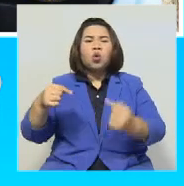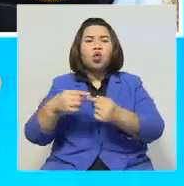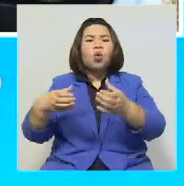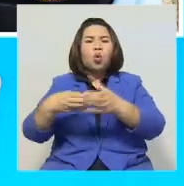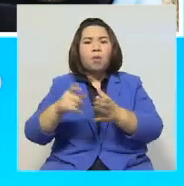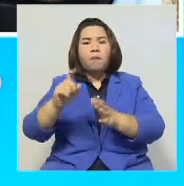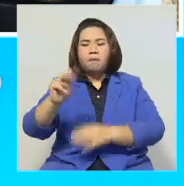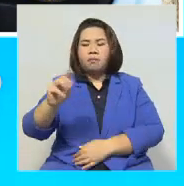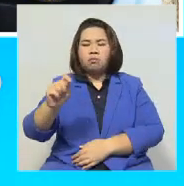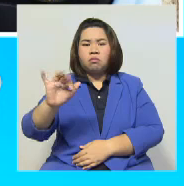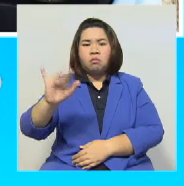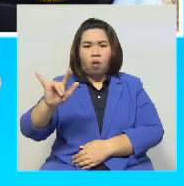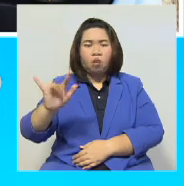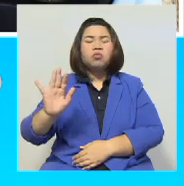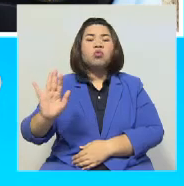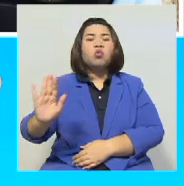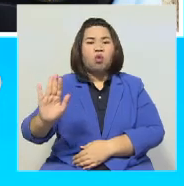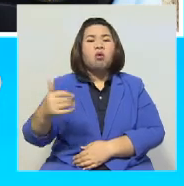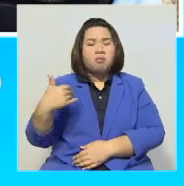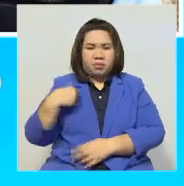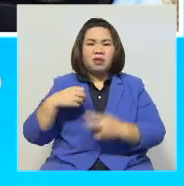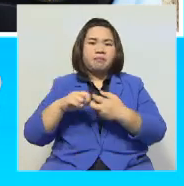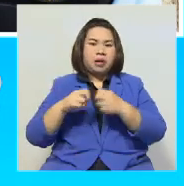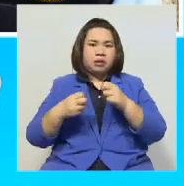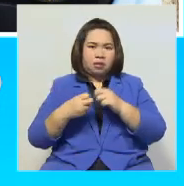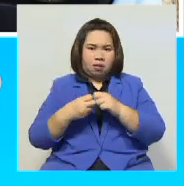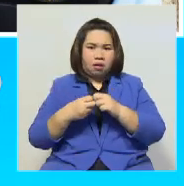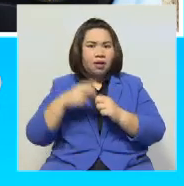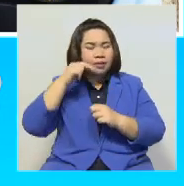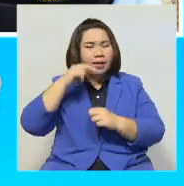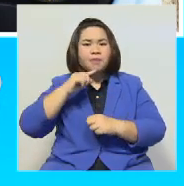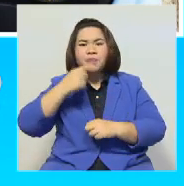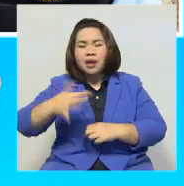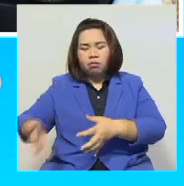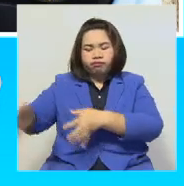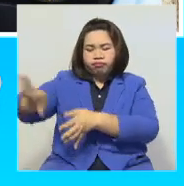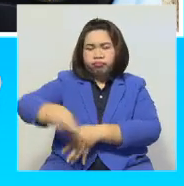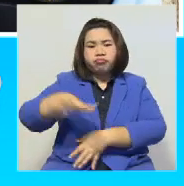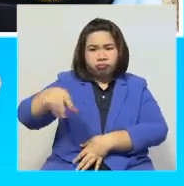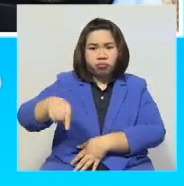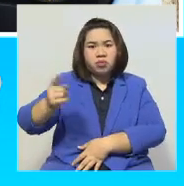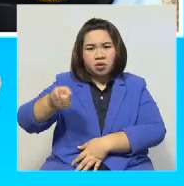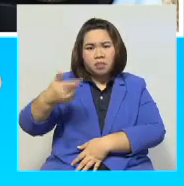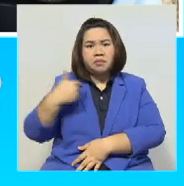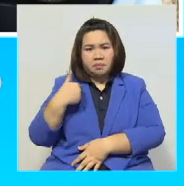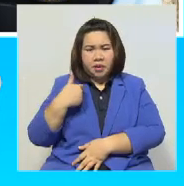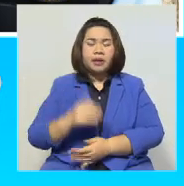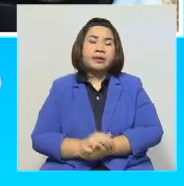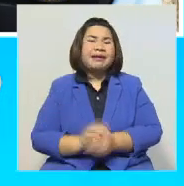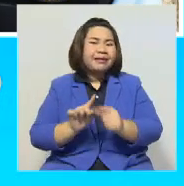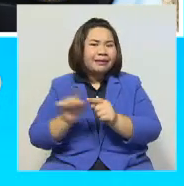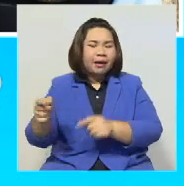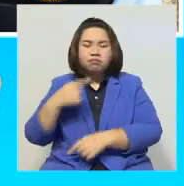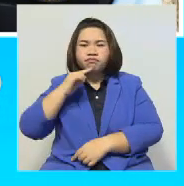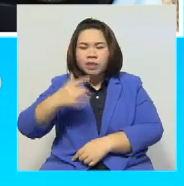ชนชาติมอญนะครับซึ่งปกติเขาได้รับผลกระทบจากน้ำทะเลหนุนแล้วแต่ว่าที่ผมบอกเบื้องต้นก็คือน้ำทะเลหนุนน่ะมัน